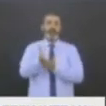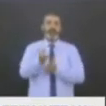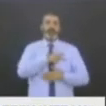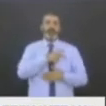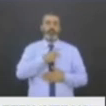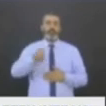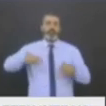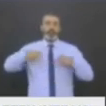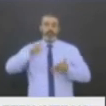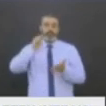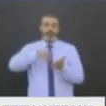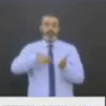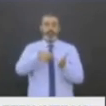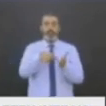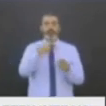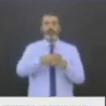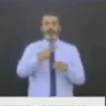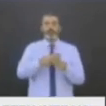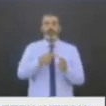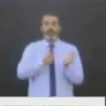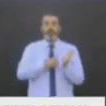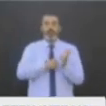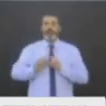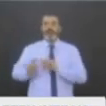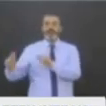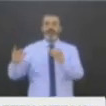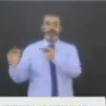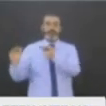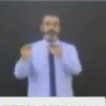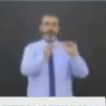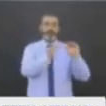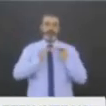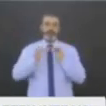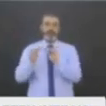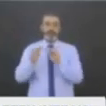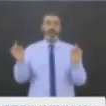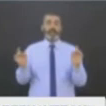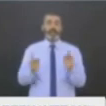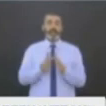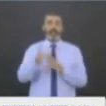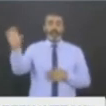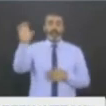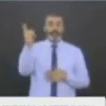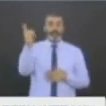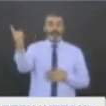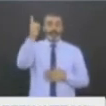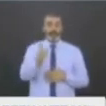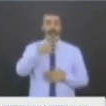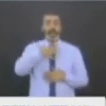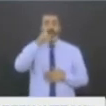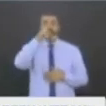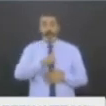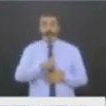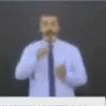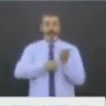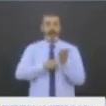να τιμά την υπογραφή του. Οι νόμοι ισχύουν για όλους. Και βεβαίως από τη στιγμή που ένας επενδυτής έχει αναλάβει την υποχρέωση να υλοποιήσει μια